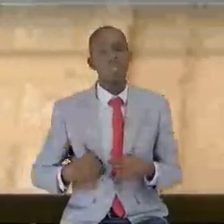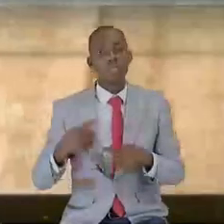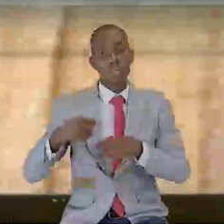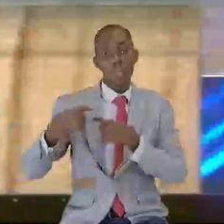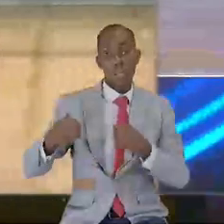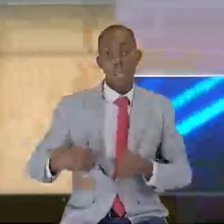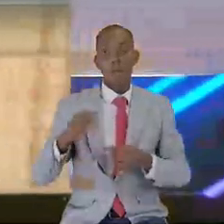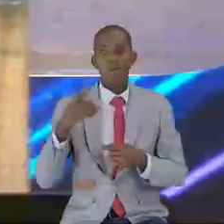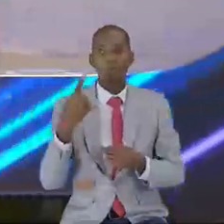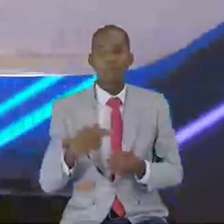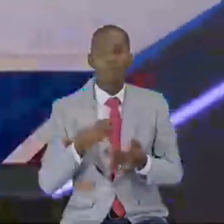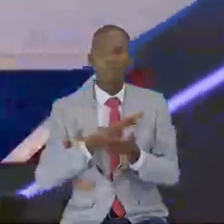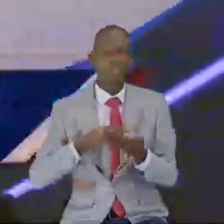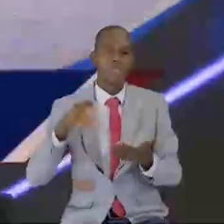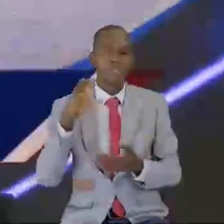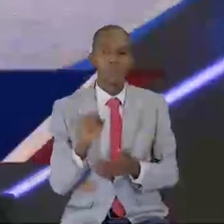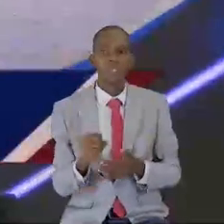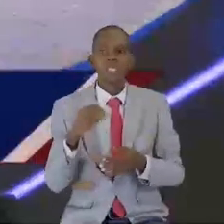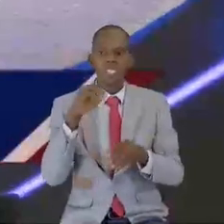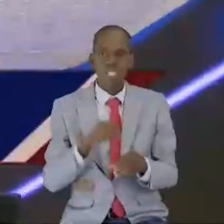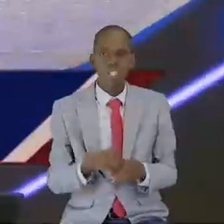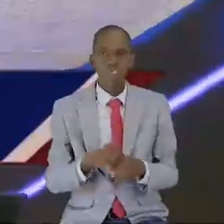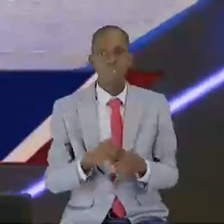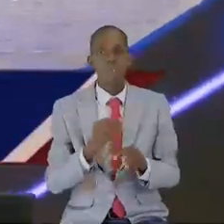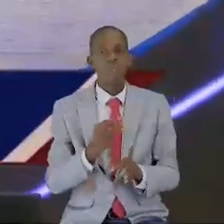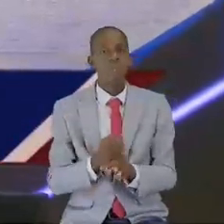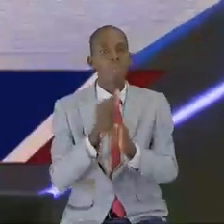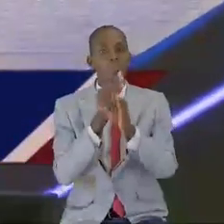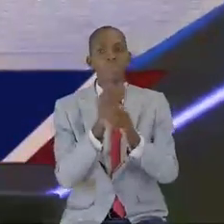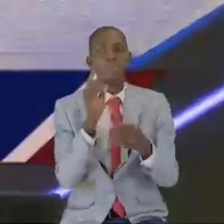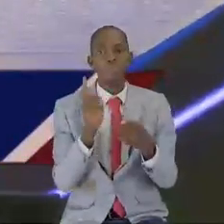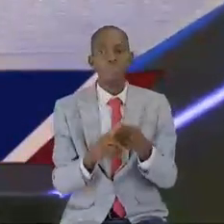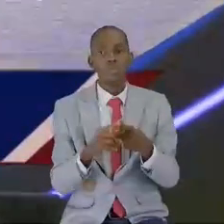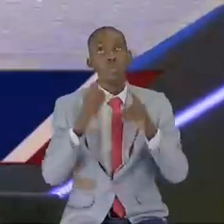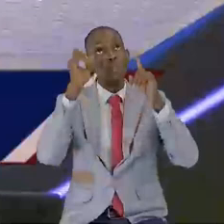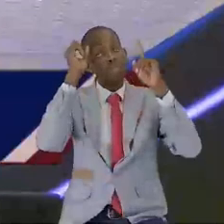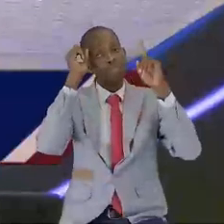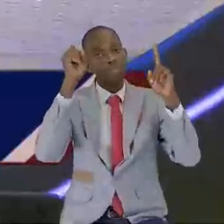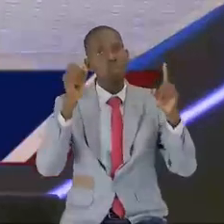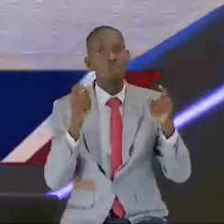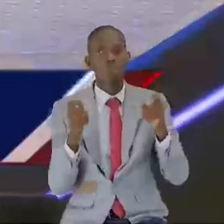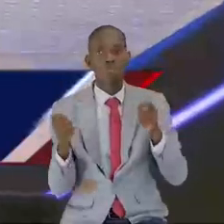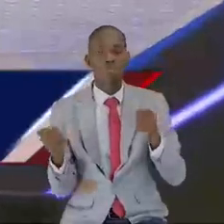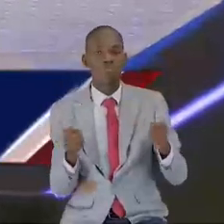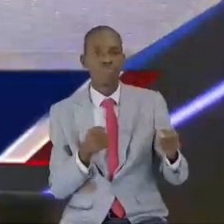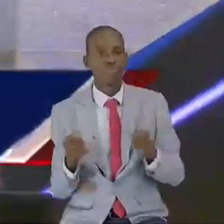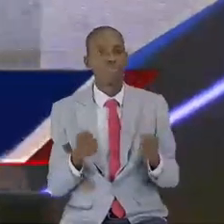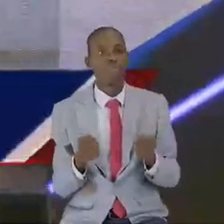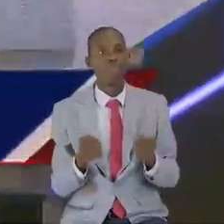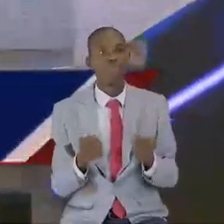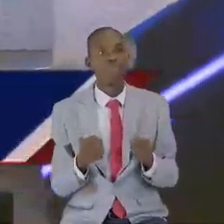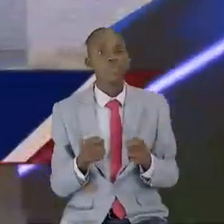du juste dans la fidélité à sa seigneurie. Luc